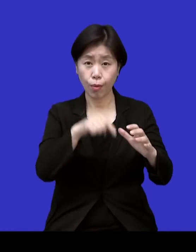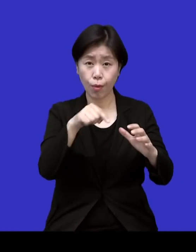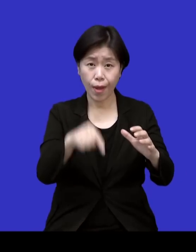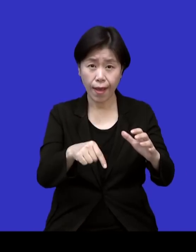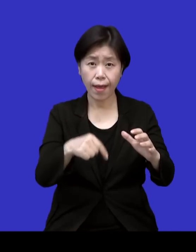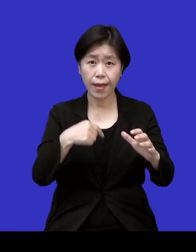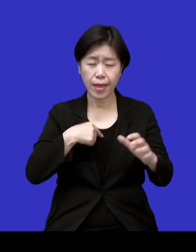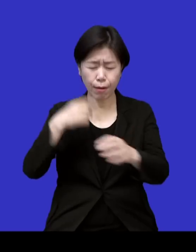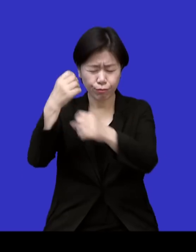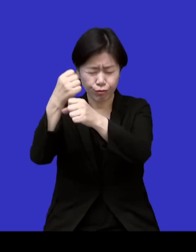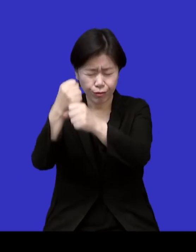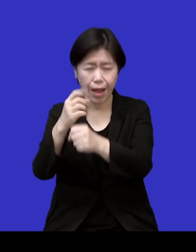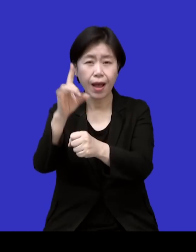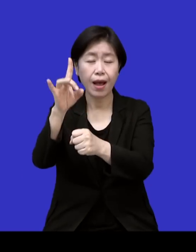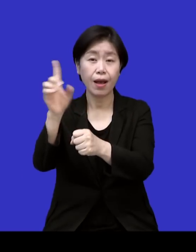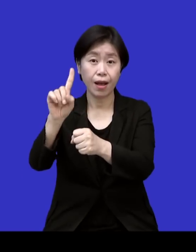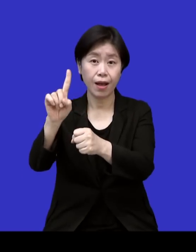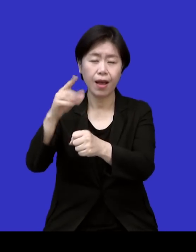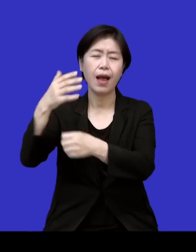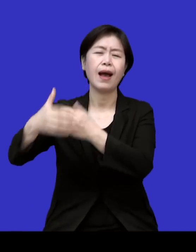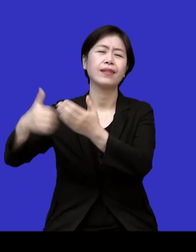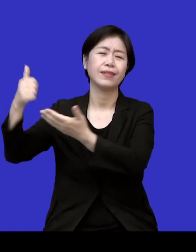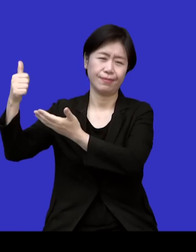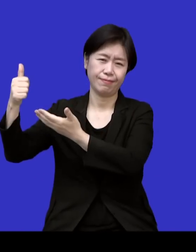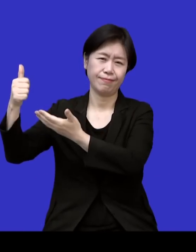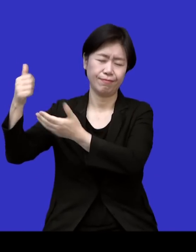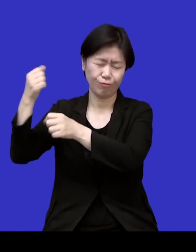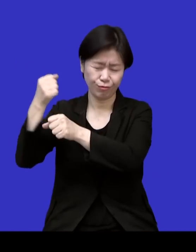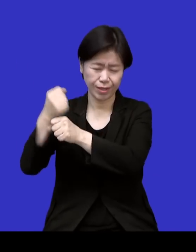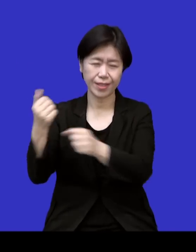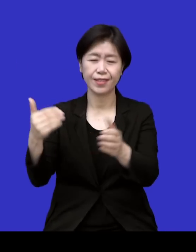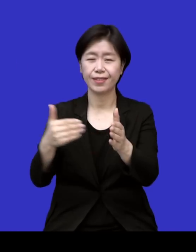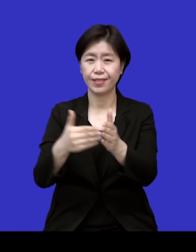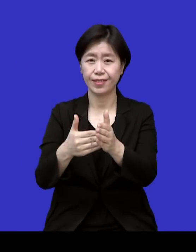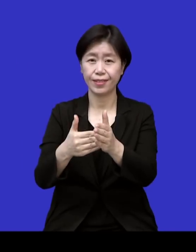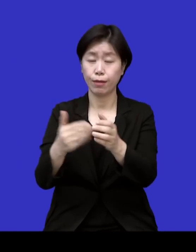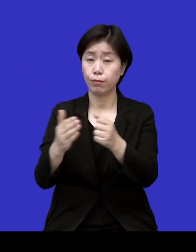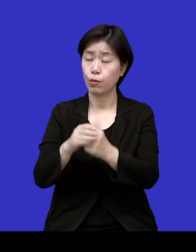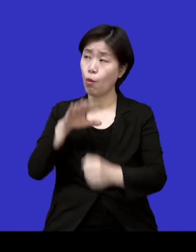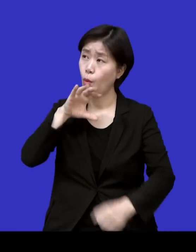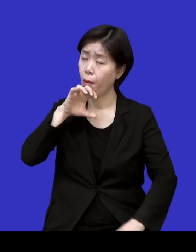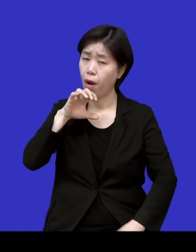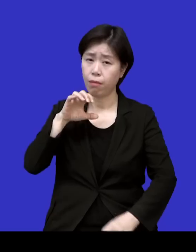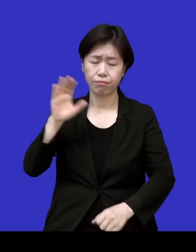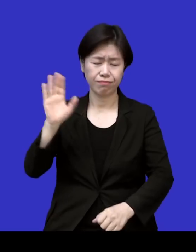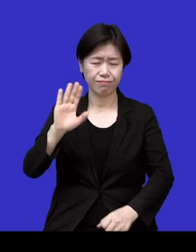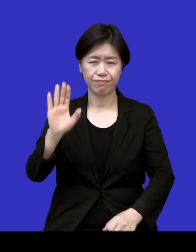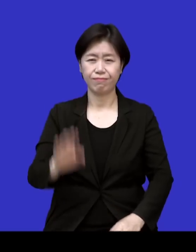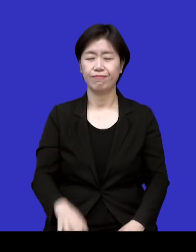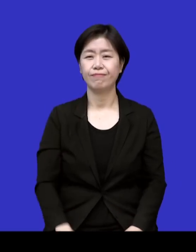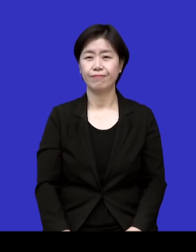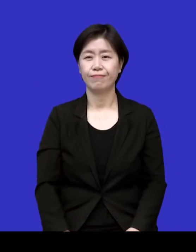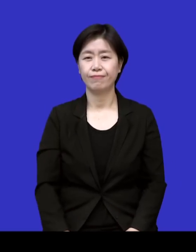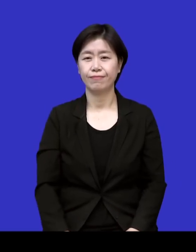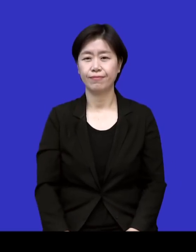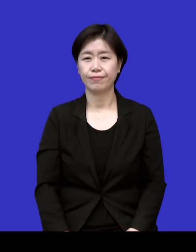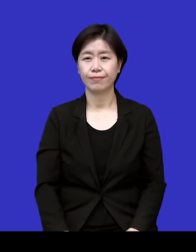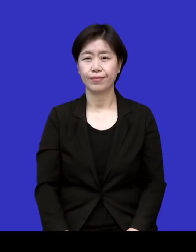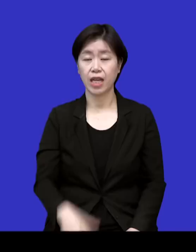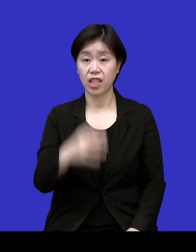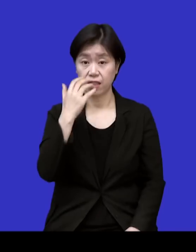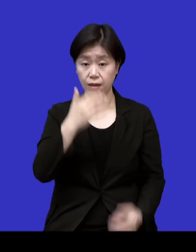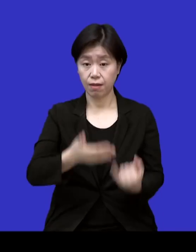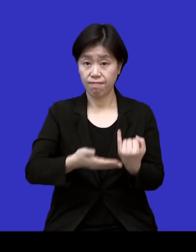같은 거였기 때문에 그래서 그냥 하나님을 원망하지는 않았던 것 같아요. 어떻게 보면 이게 성폭력 피해자인